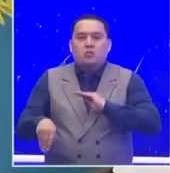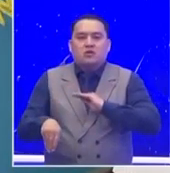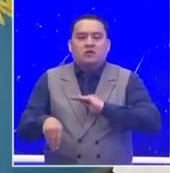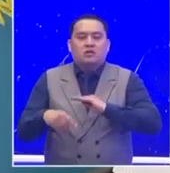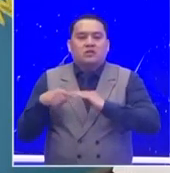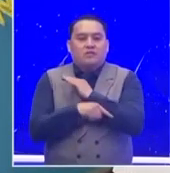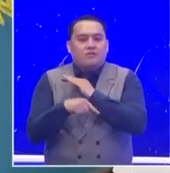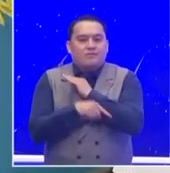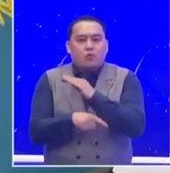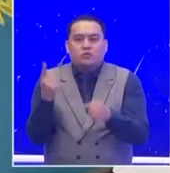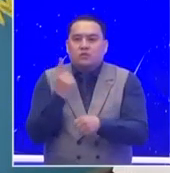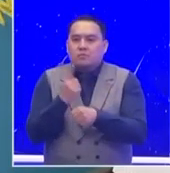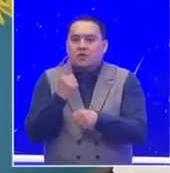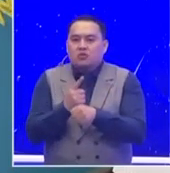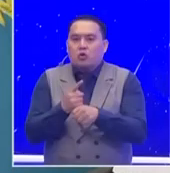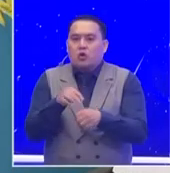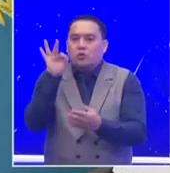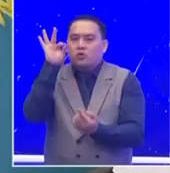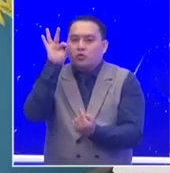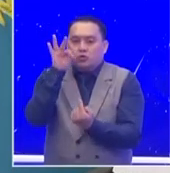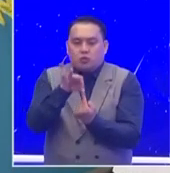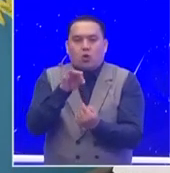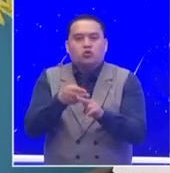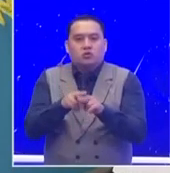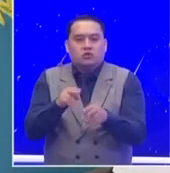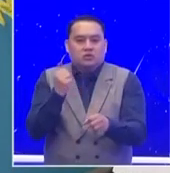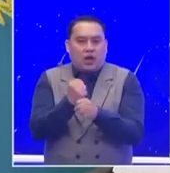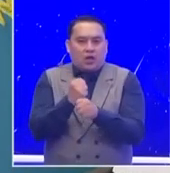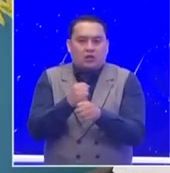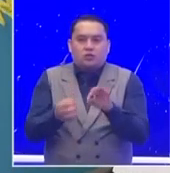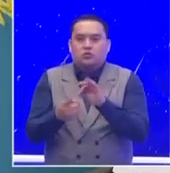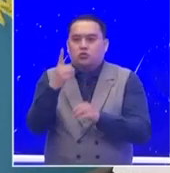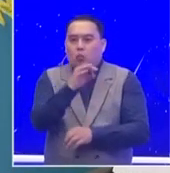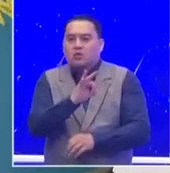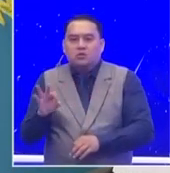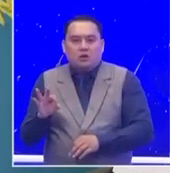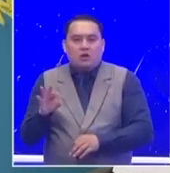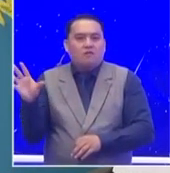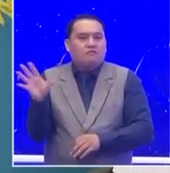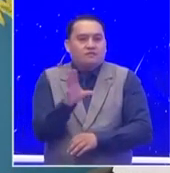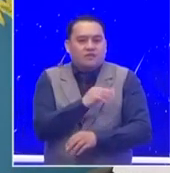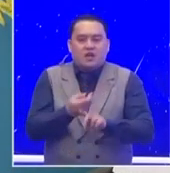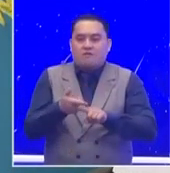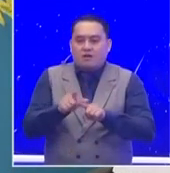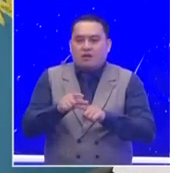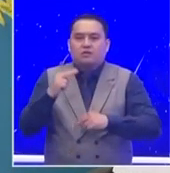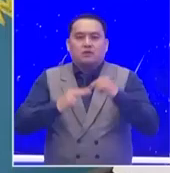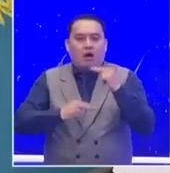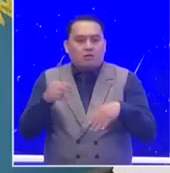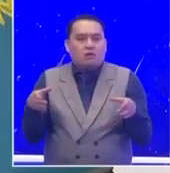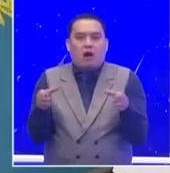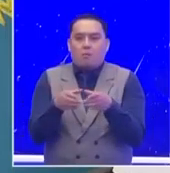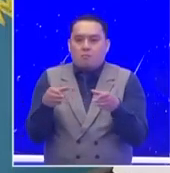Все четко, понимаете, все должно быть отработано, чтобы подбор вот этих строительных